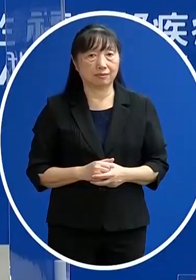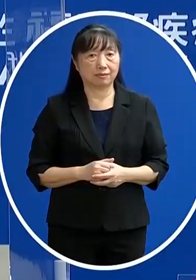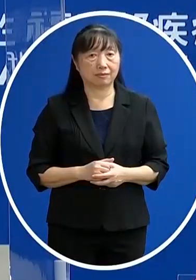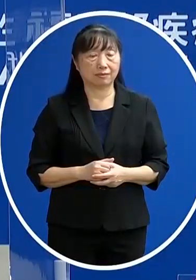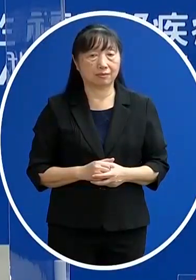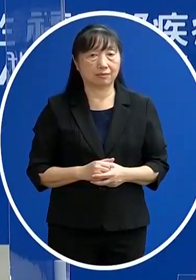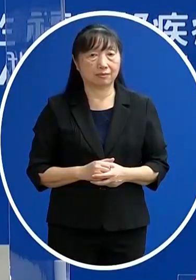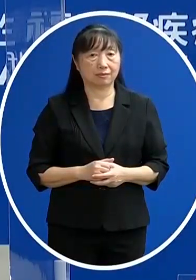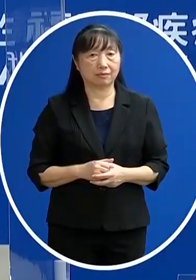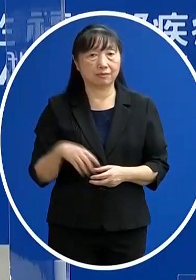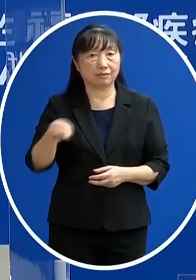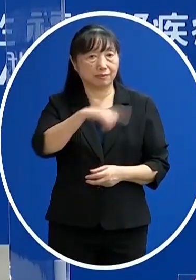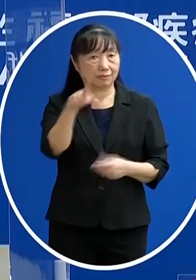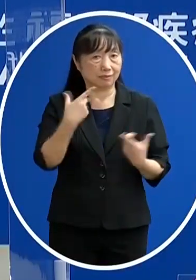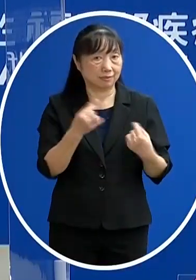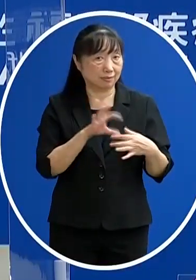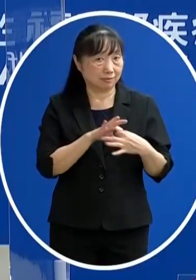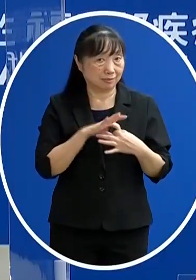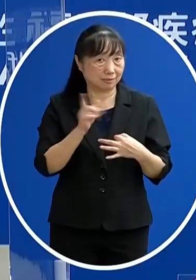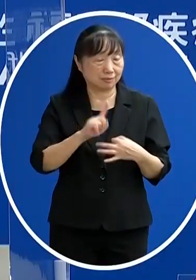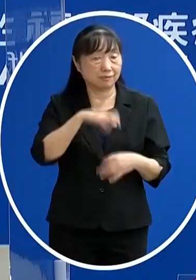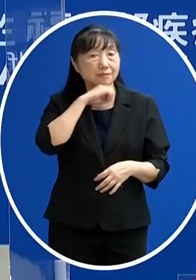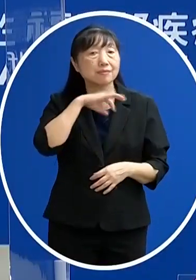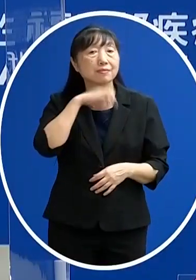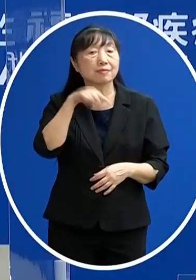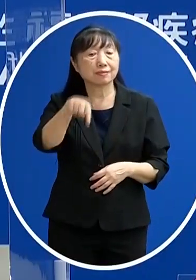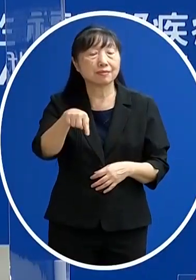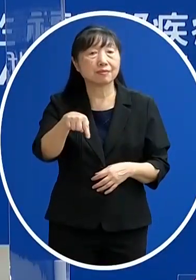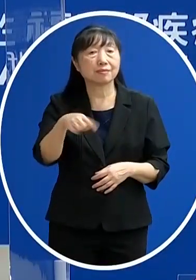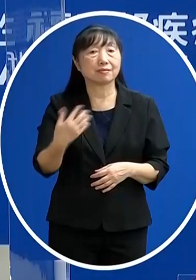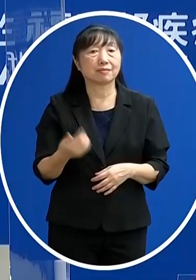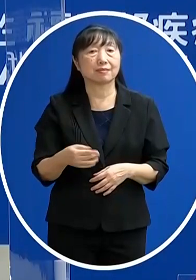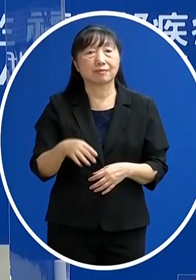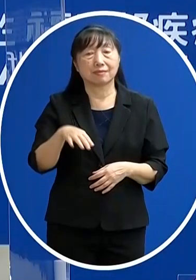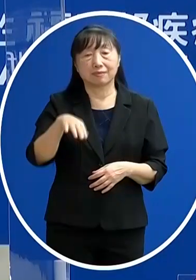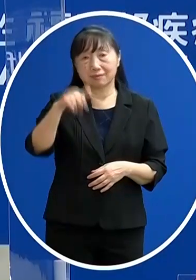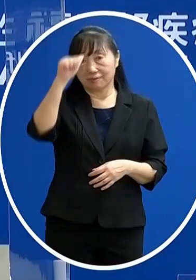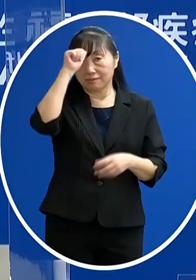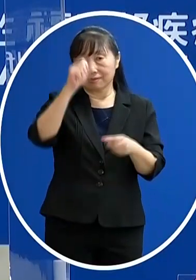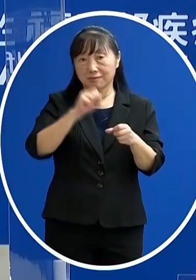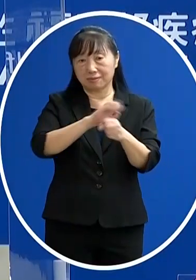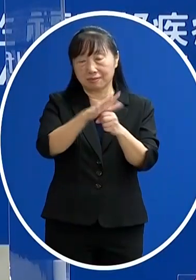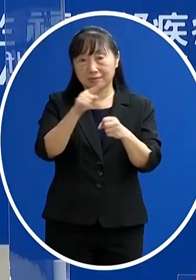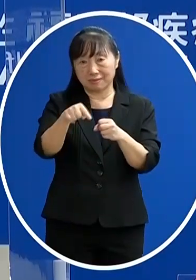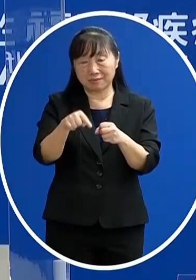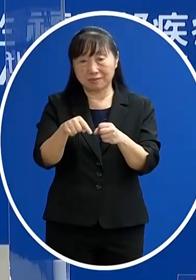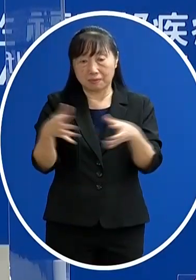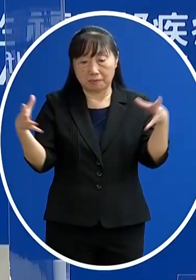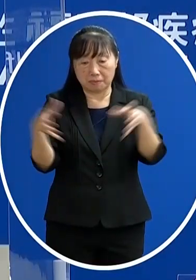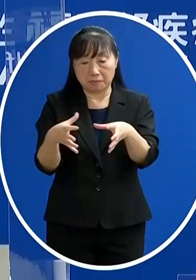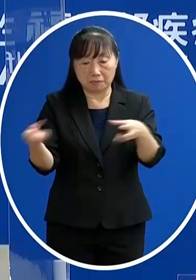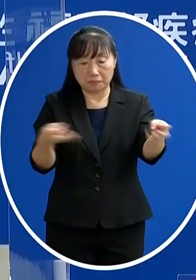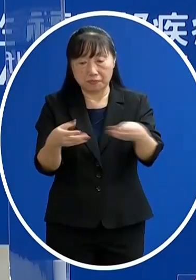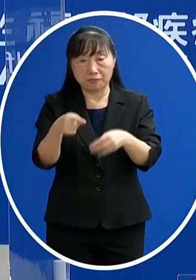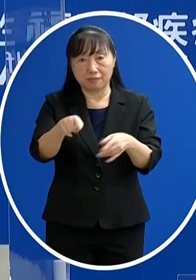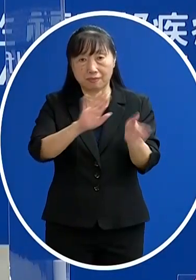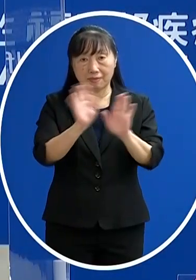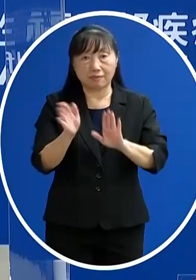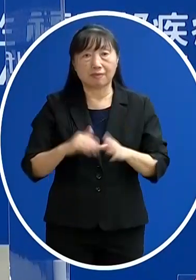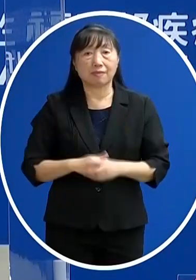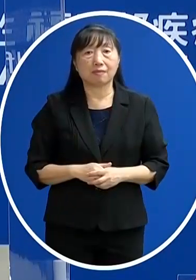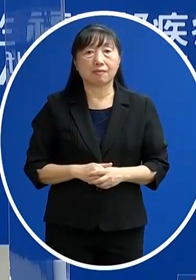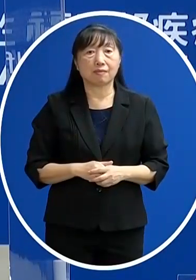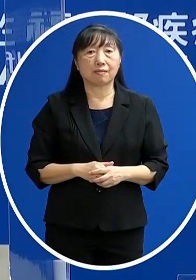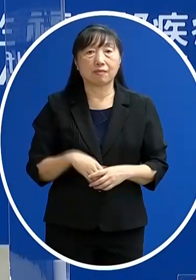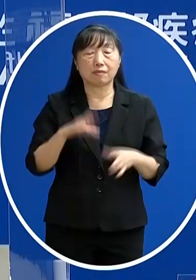那当然也是很关心在屏东哈，在 Delta 哈这样的一个群聚。那这里面哈，那因